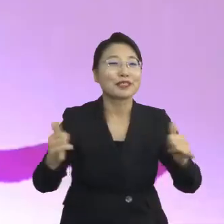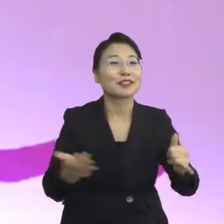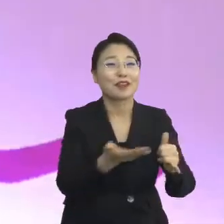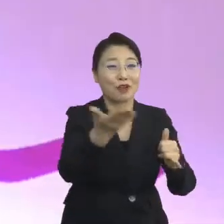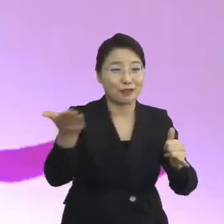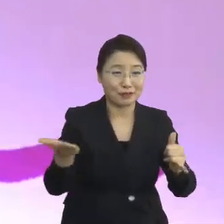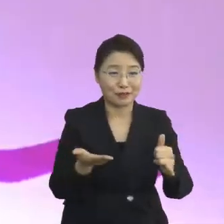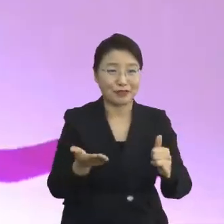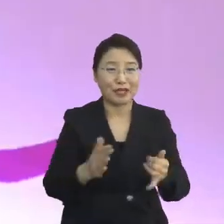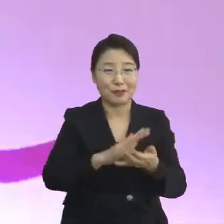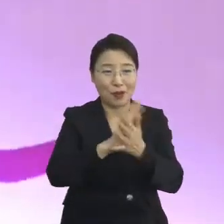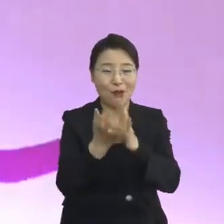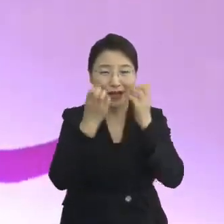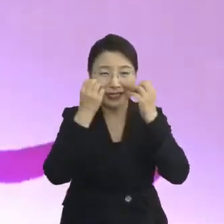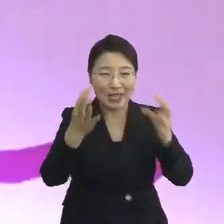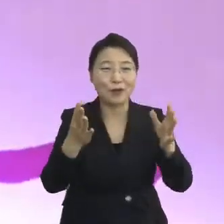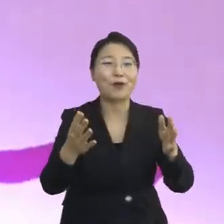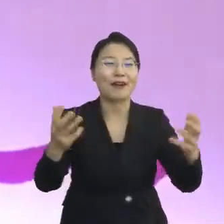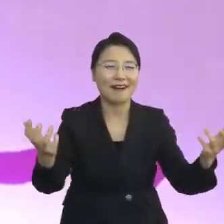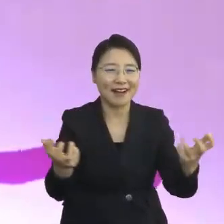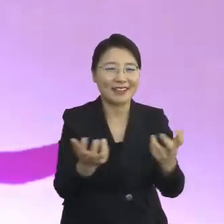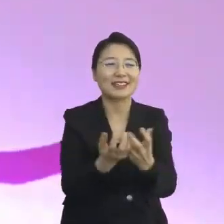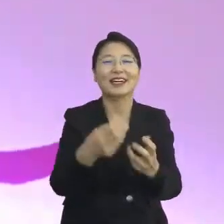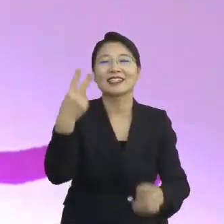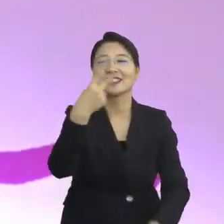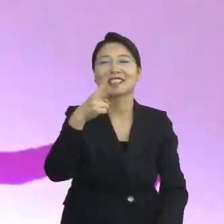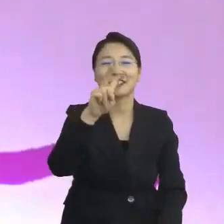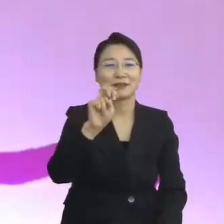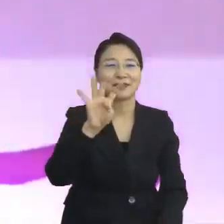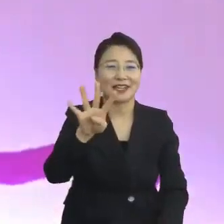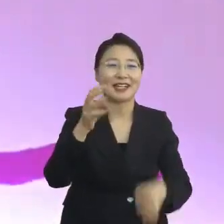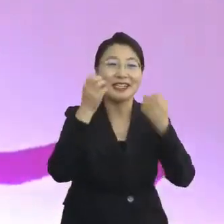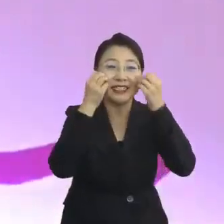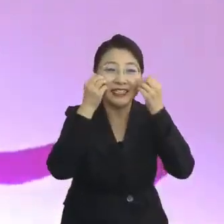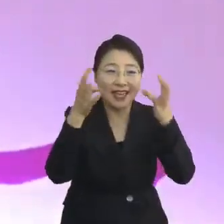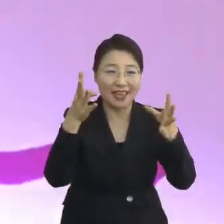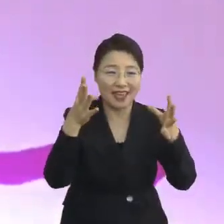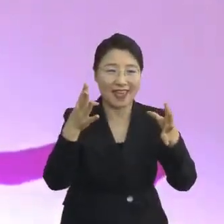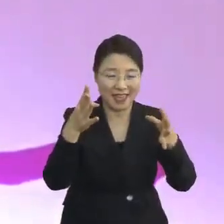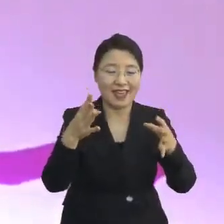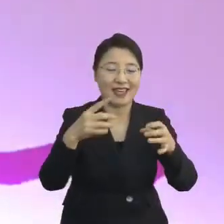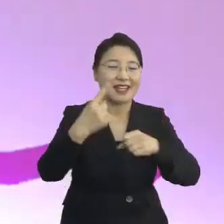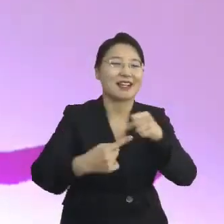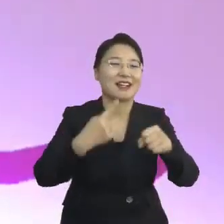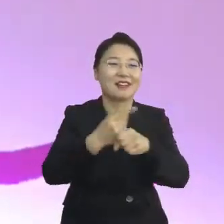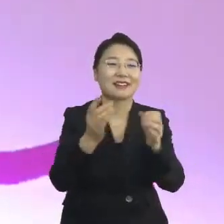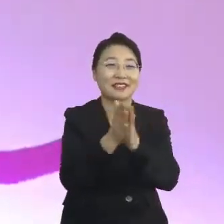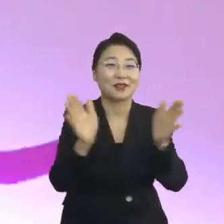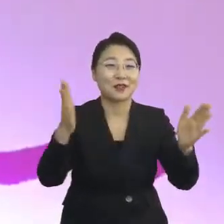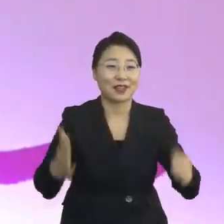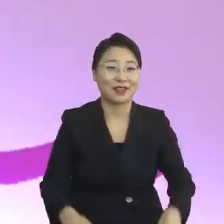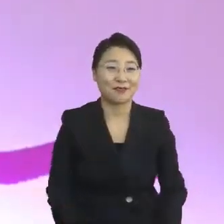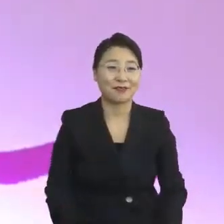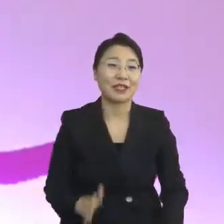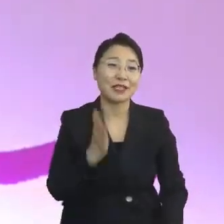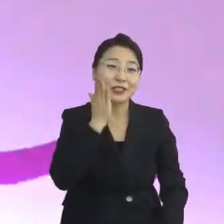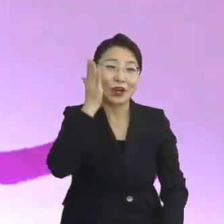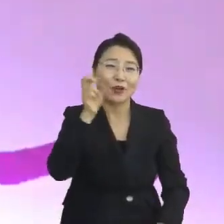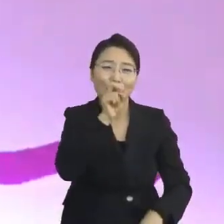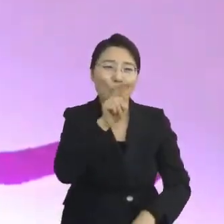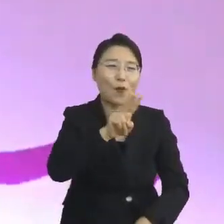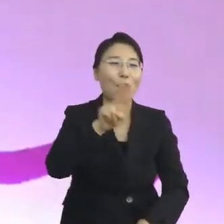가득한 2024년 갑진년 새해가 밝았습니다. 비상하는 청년의